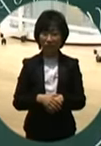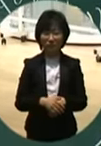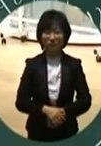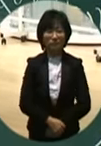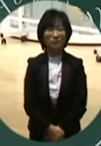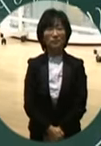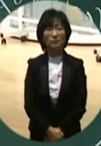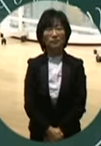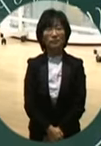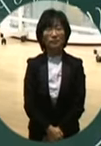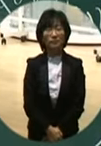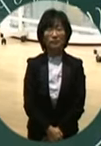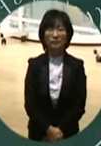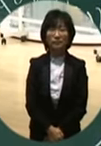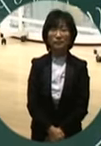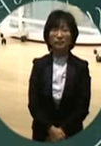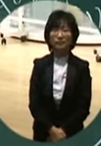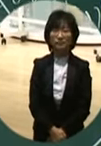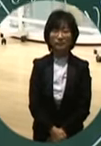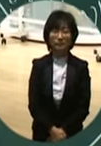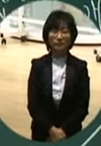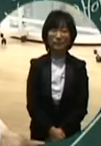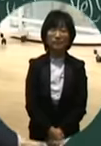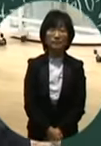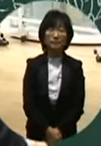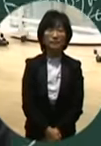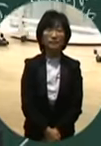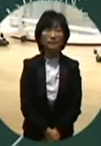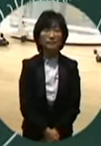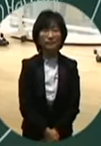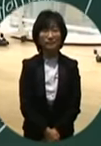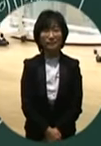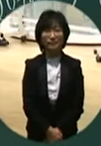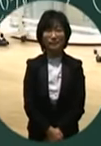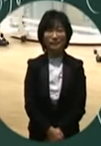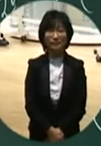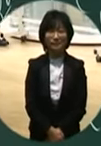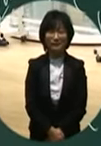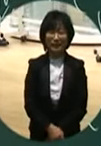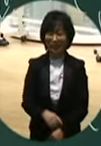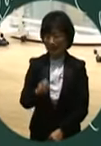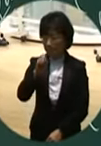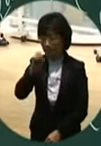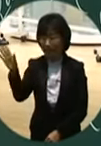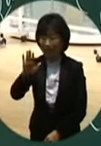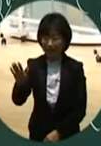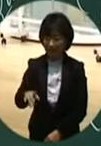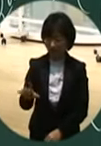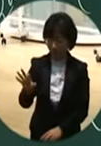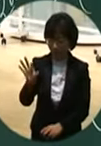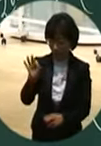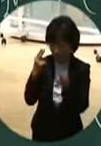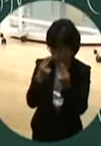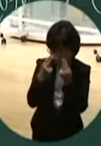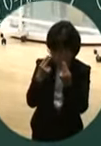thinks, "Oh, our pastor loves money too much," he won't say it out loud, but he won't 말은 respect 하지 you. 않죠. Of course, he won't say it out loud. 존경하지 않습니다. But he won't